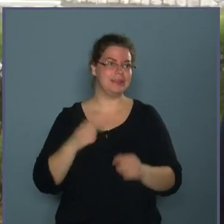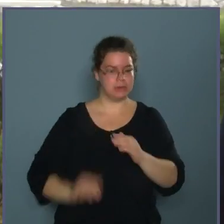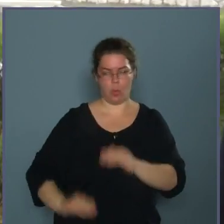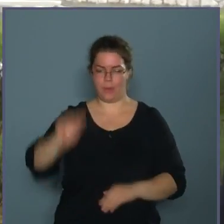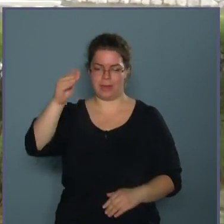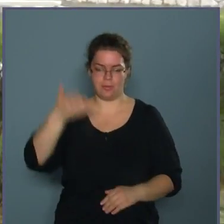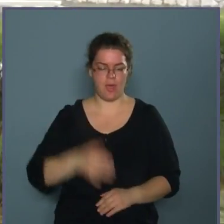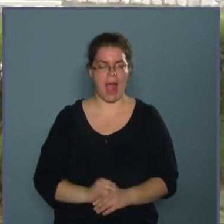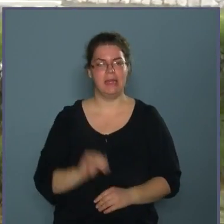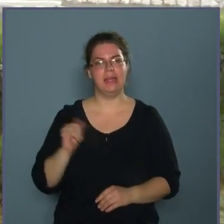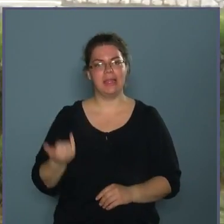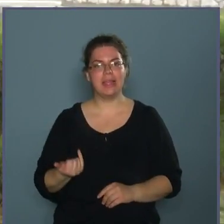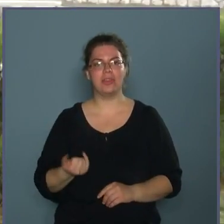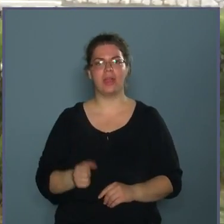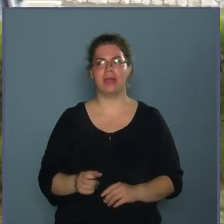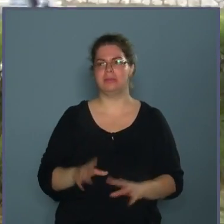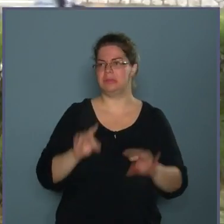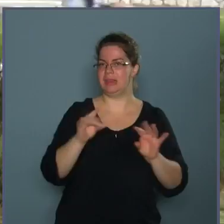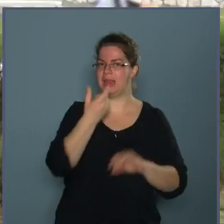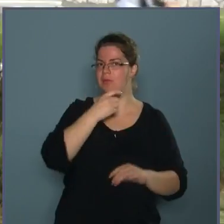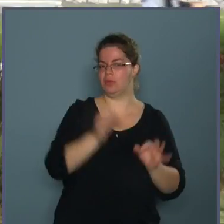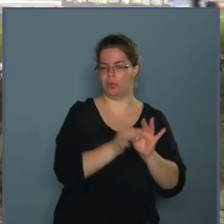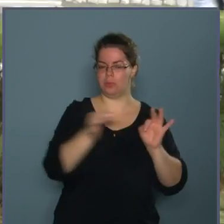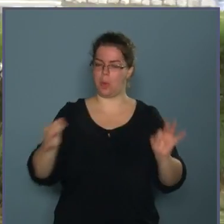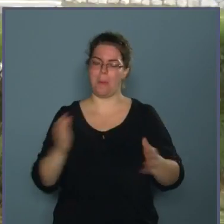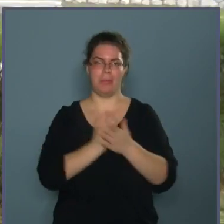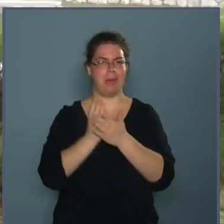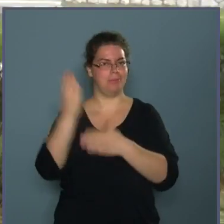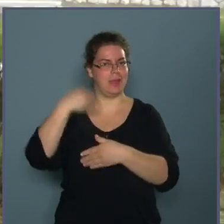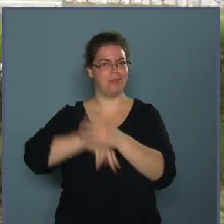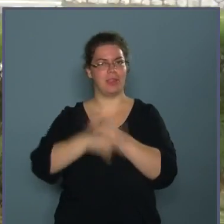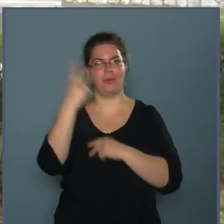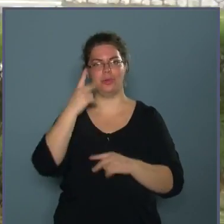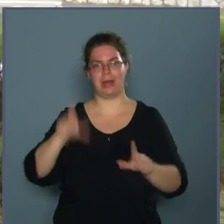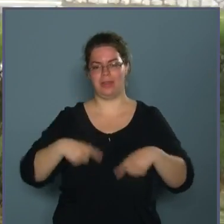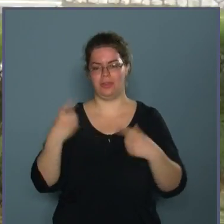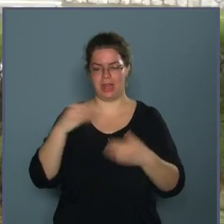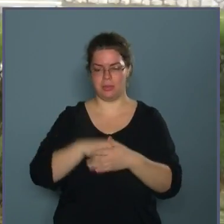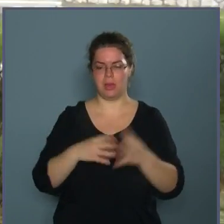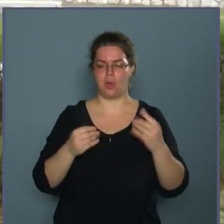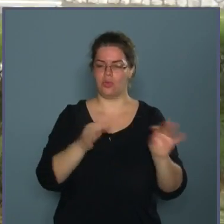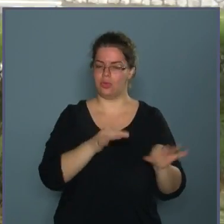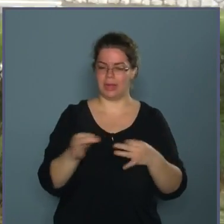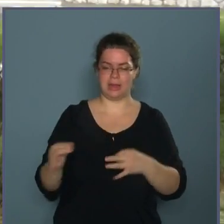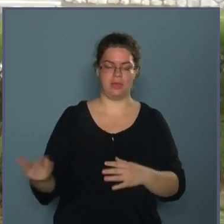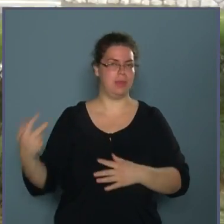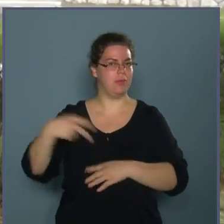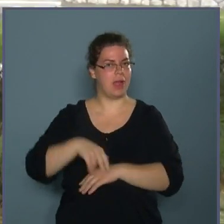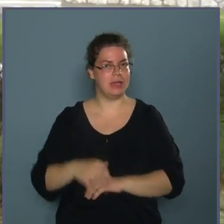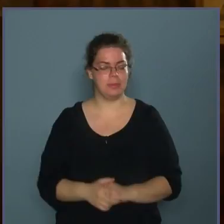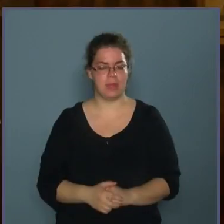fel, és hát 10 éves korom óta benne vagyok a kulturális életben. Nagyon sok rendezvényen léptem